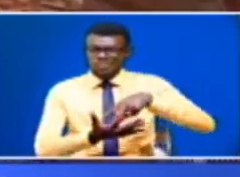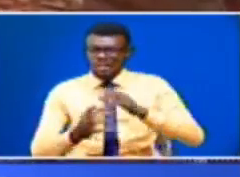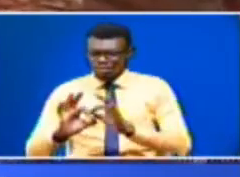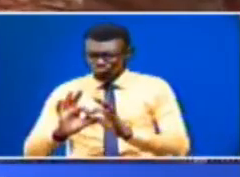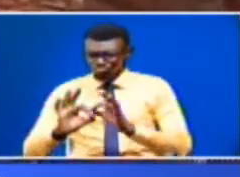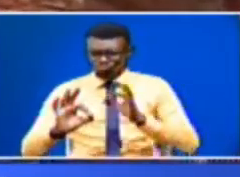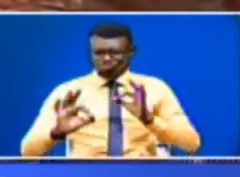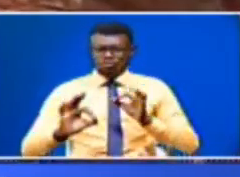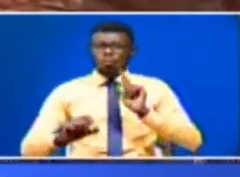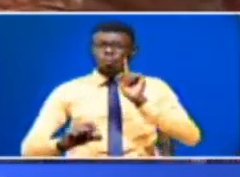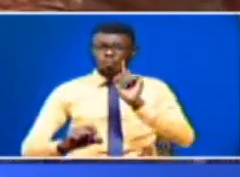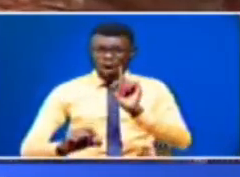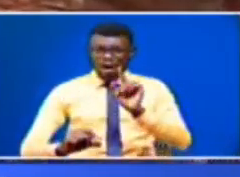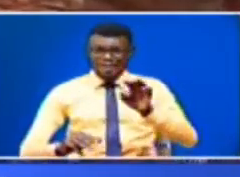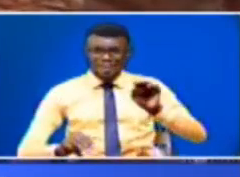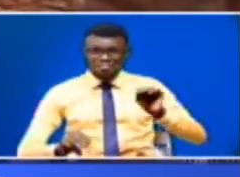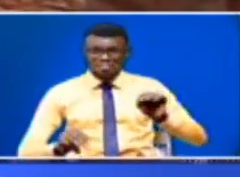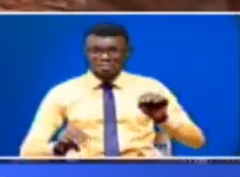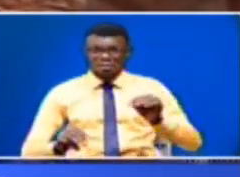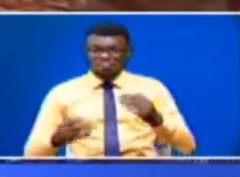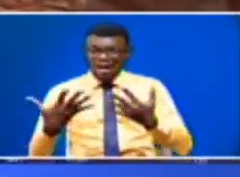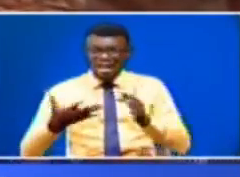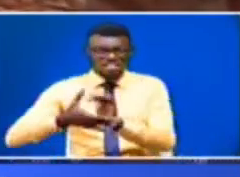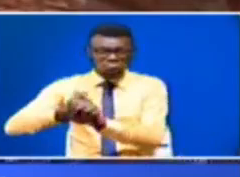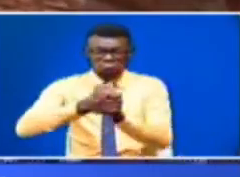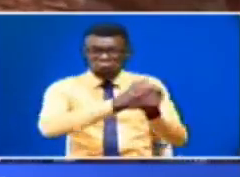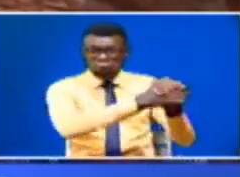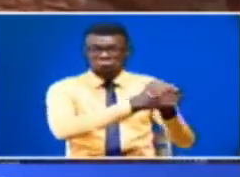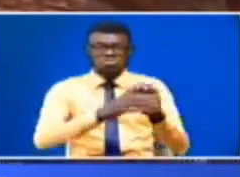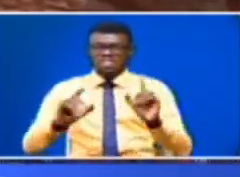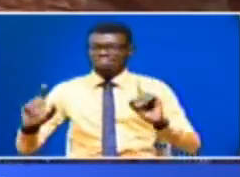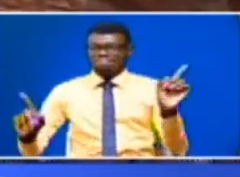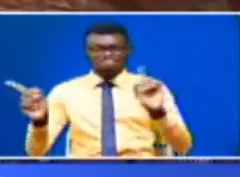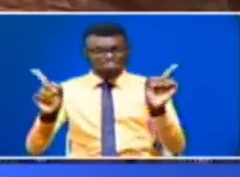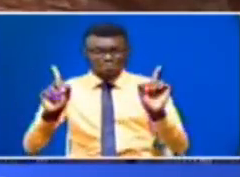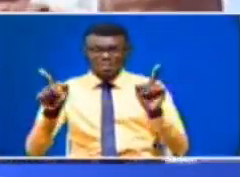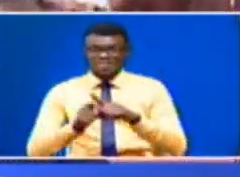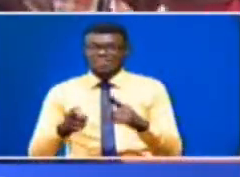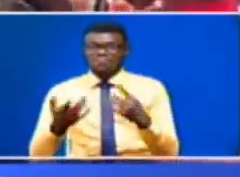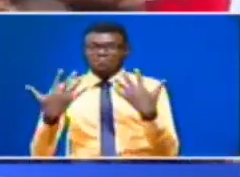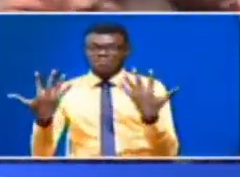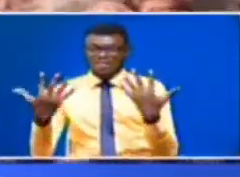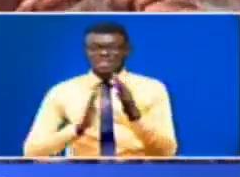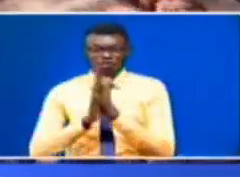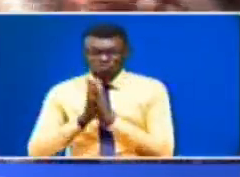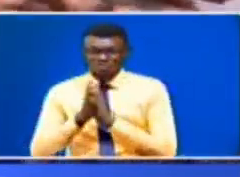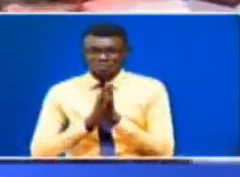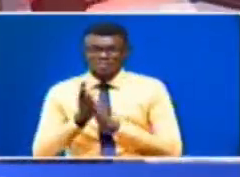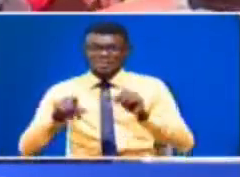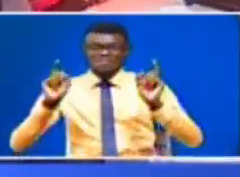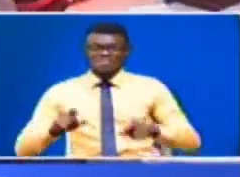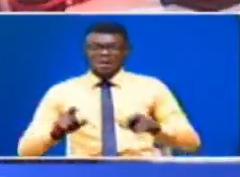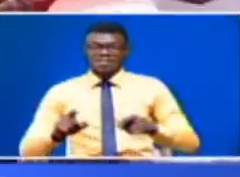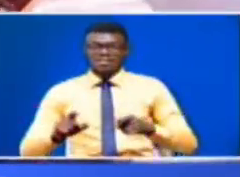another and don't shake hands and you wash your hands. Kabla ya kuendelea na mahojiano